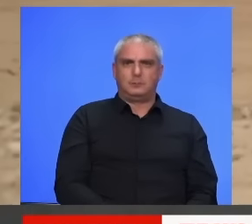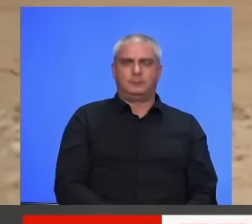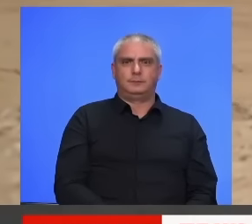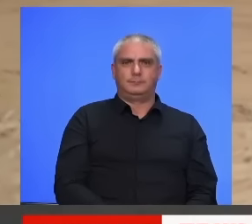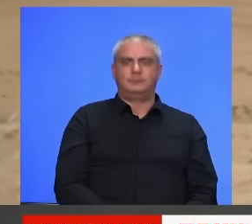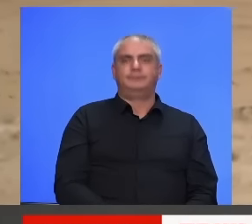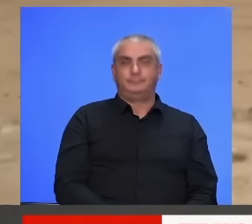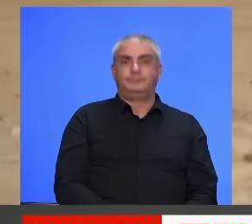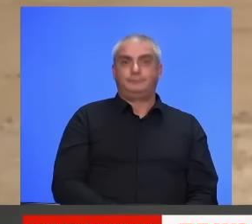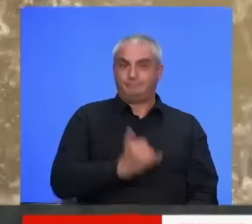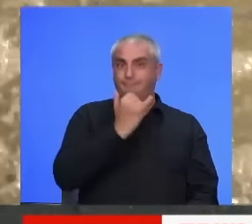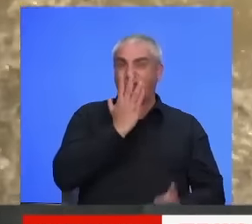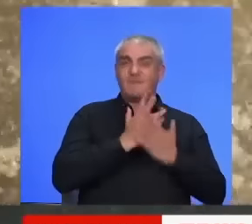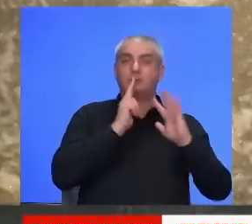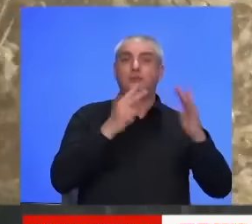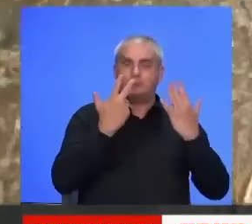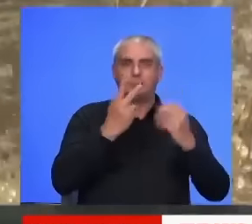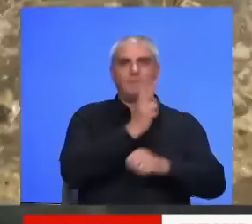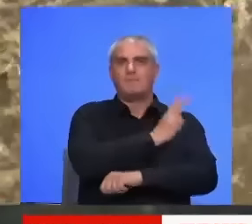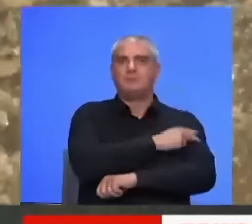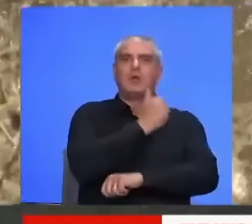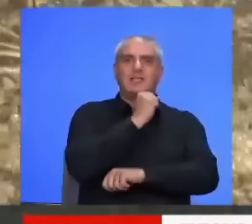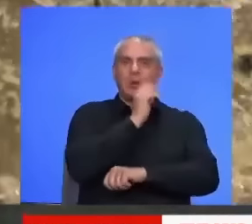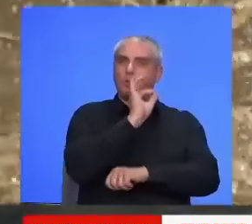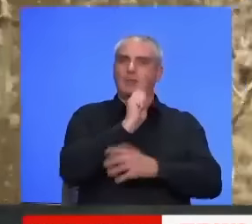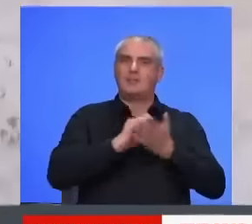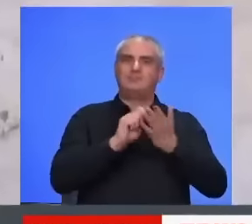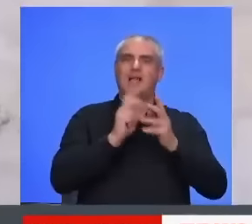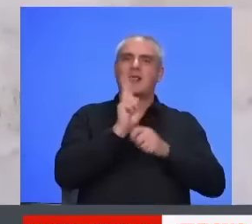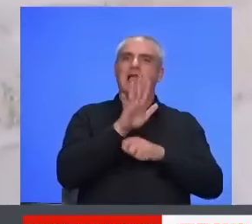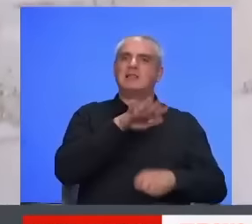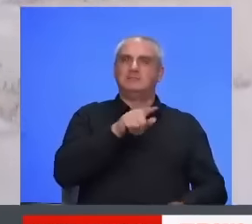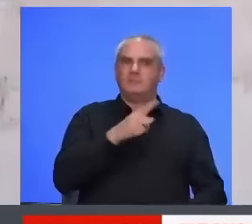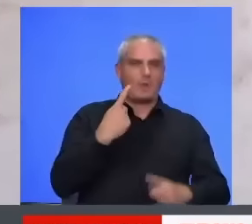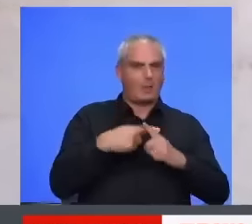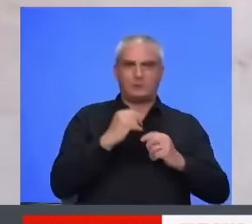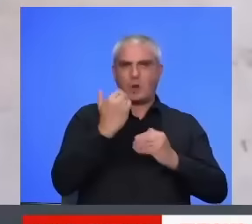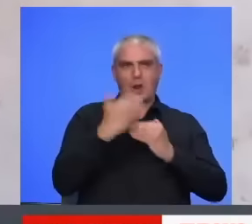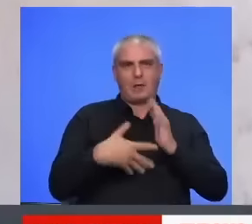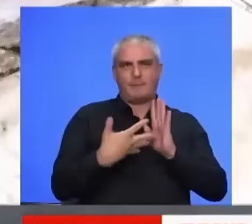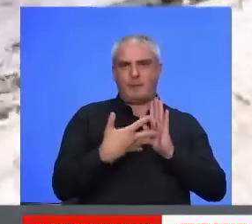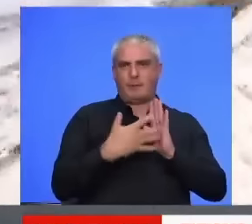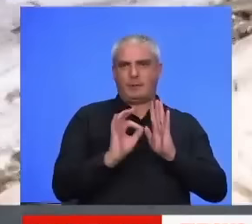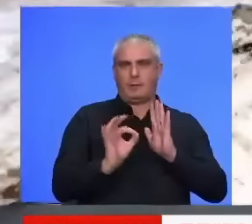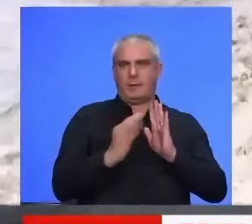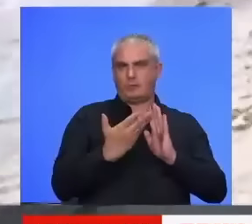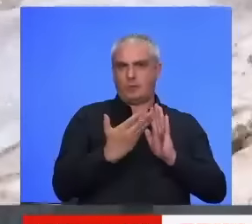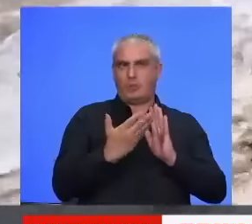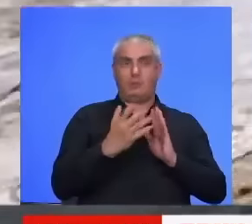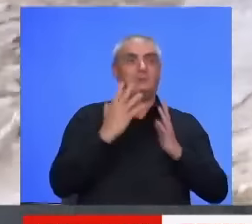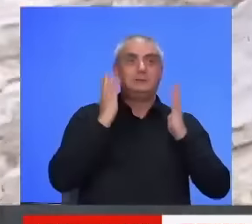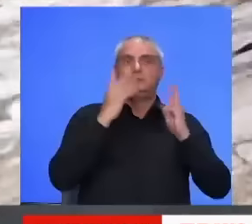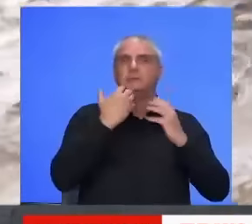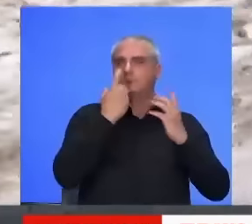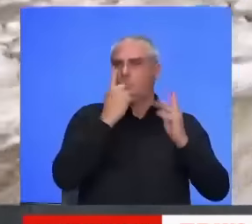כן, 8 שנים מאז האסון, והמשטרה הירוקה של המשרד להגנת הסביבה עדיין לא סיימה לחקור. האסון הוא סיפור